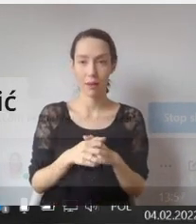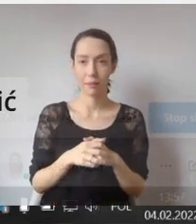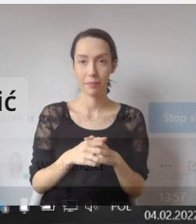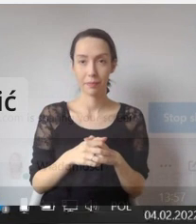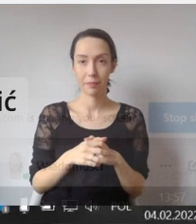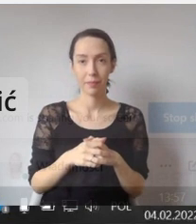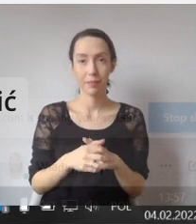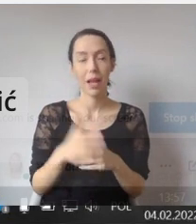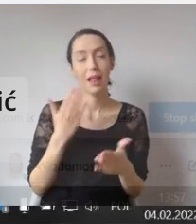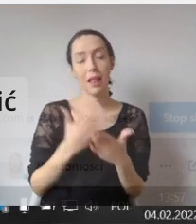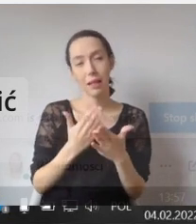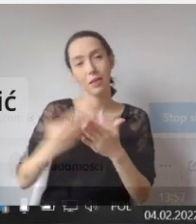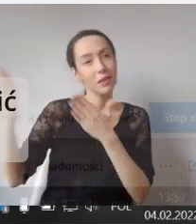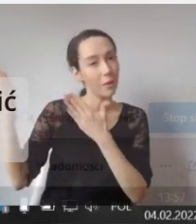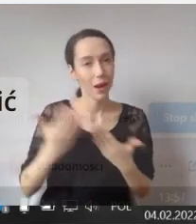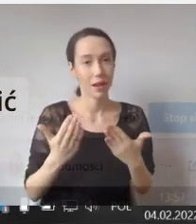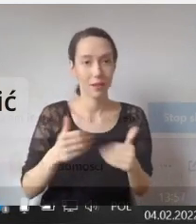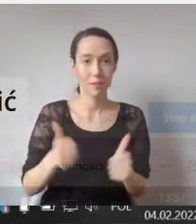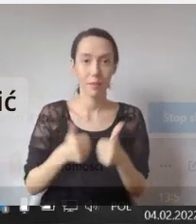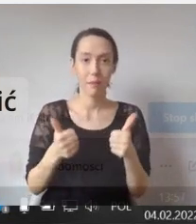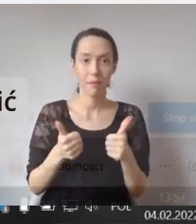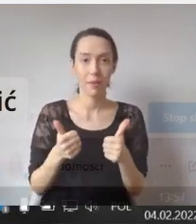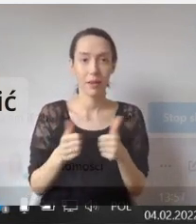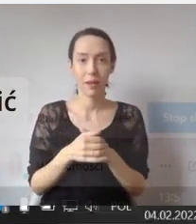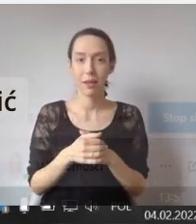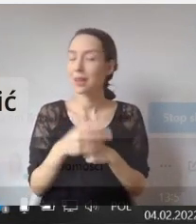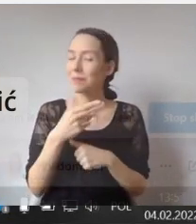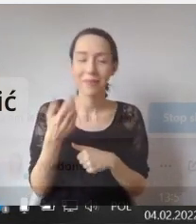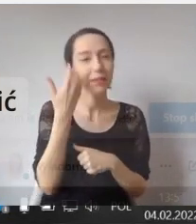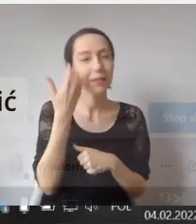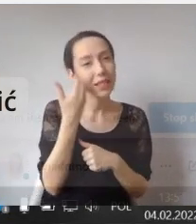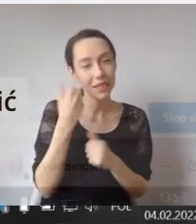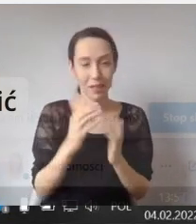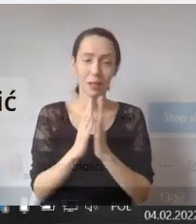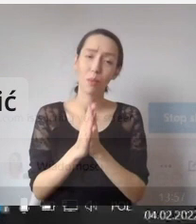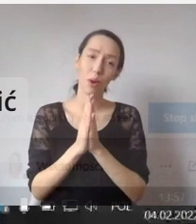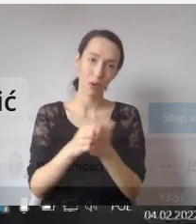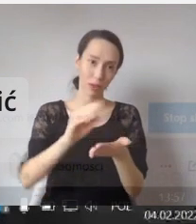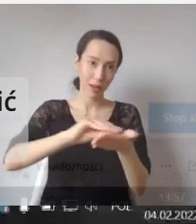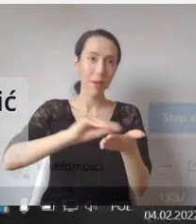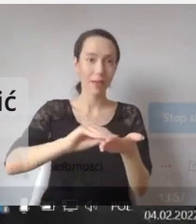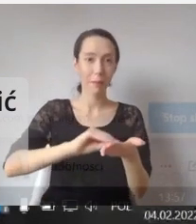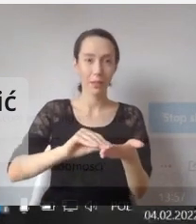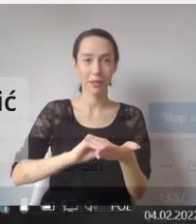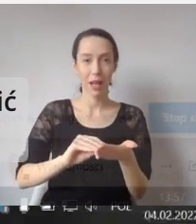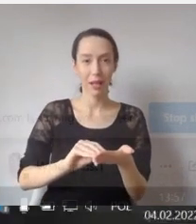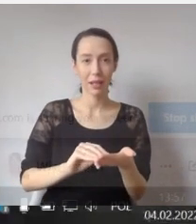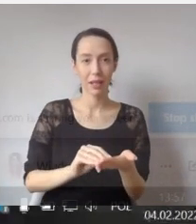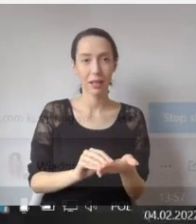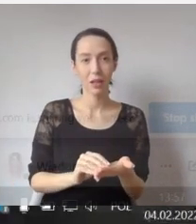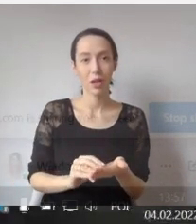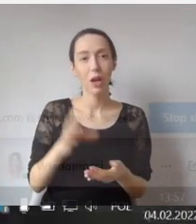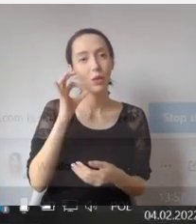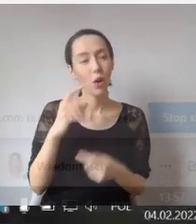Dlatego zachęcam, żeby po prostu się nie wstydzić i prosić innych o to, żeby Wam te rekomendacje dodali. Jak